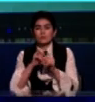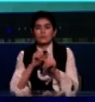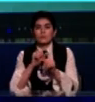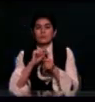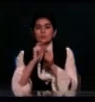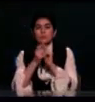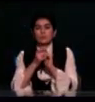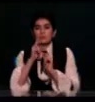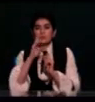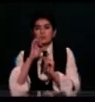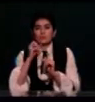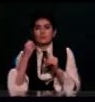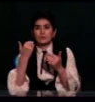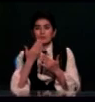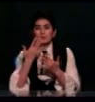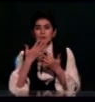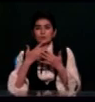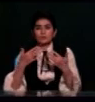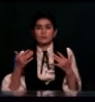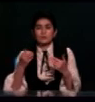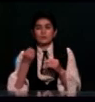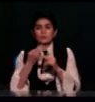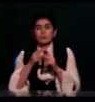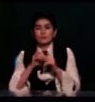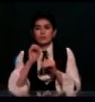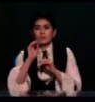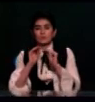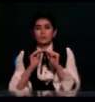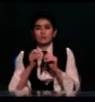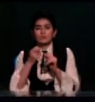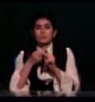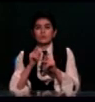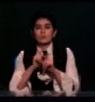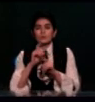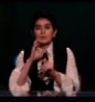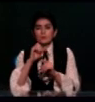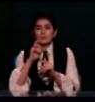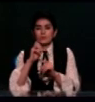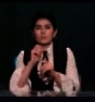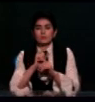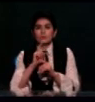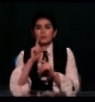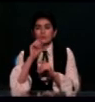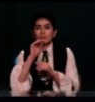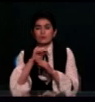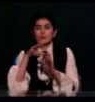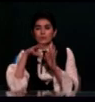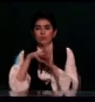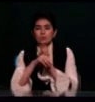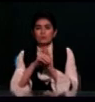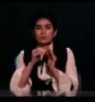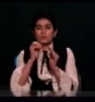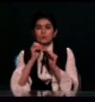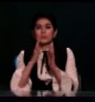изменение концентрации какого-либо вещества или состояния какой-либо системы, проникновение во внутреннюю